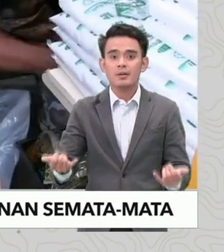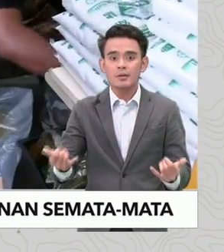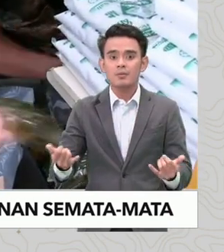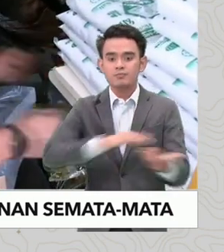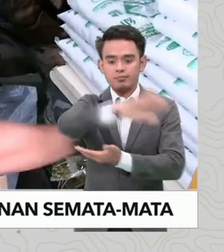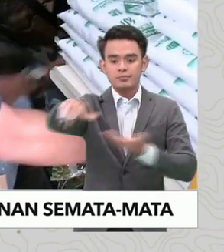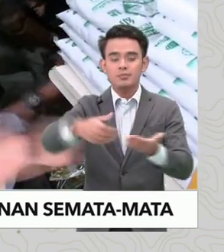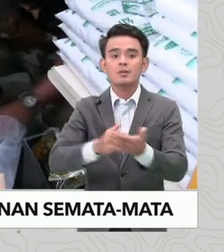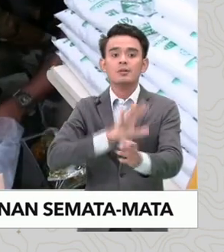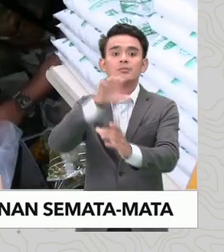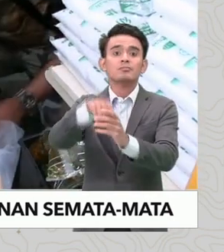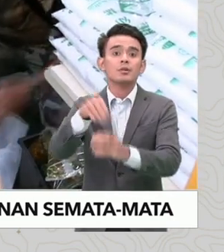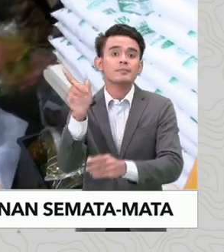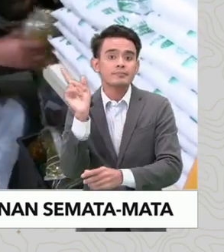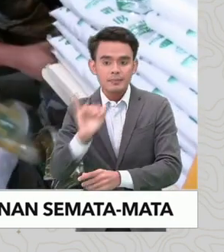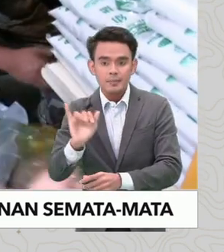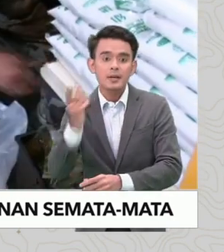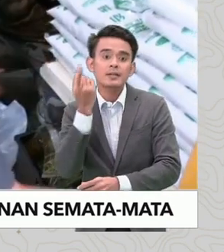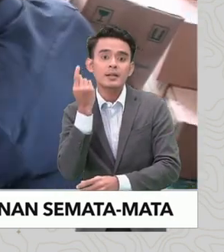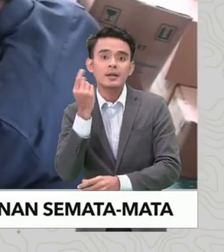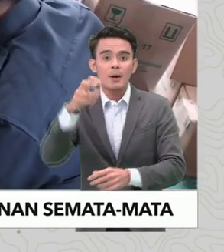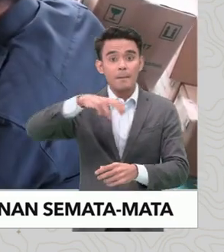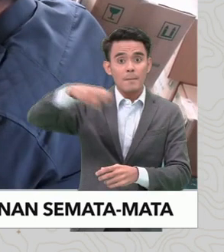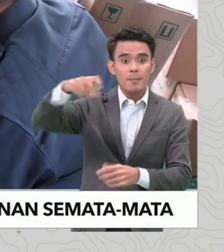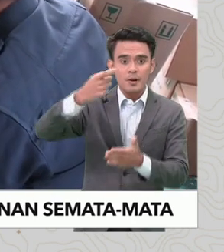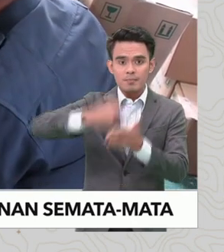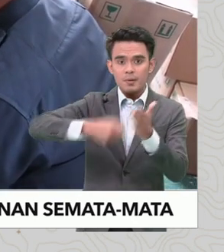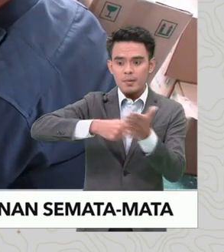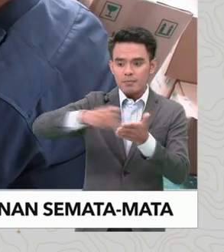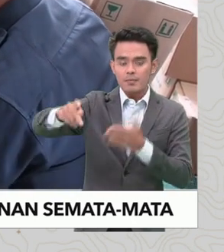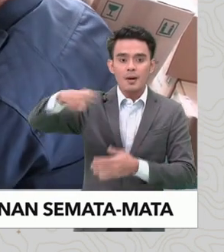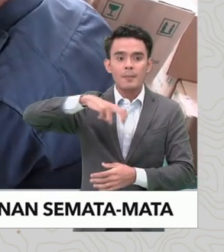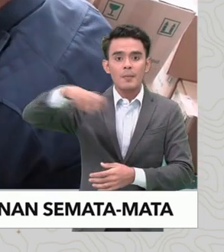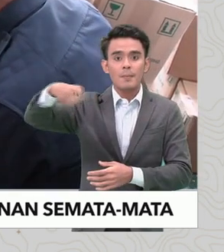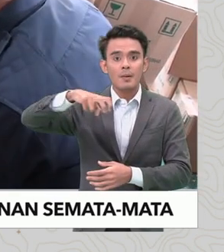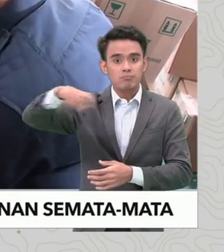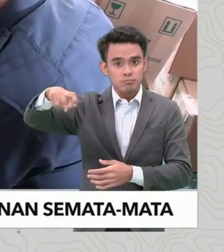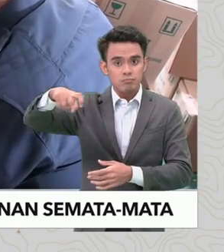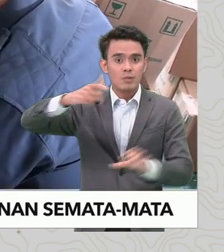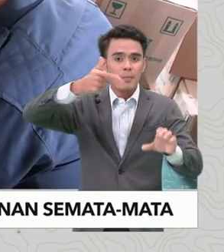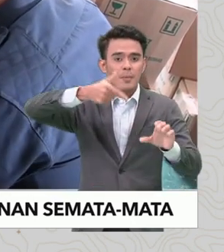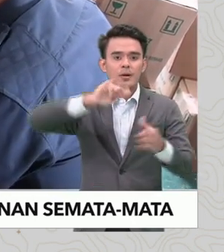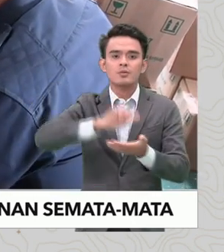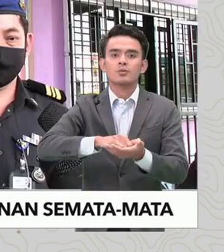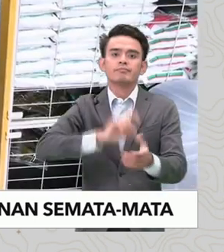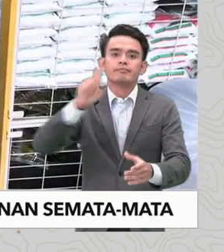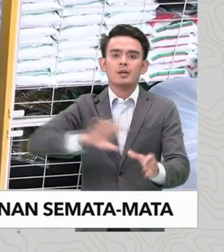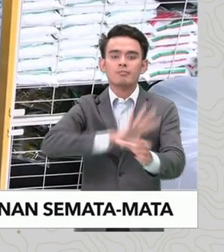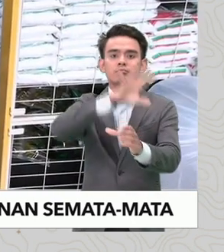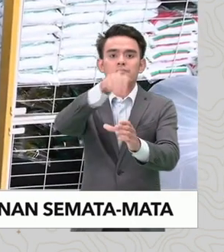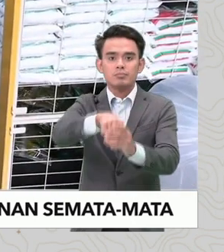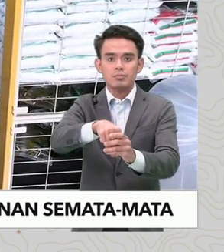ini termasuk juga tadi ya, kos pengangkutan iaitu kos bahan api, semua ini perlu dirangkumkan